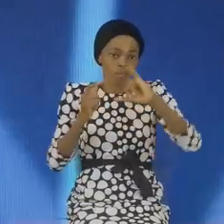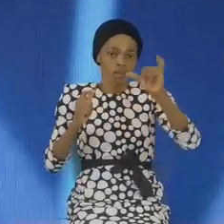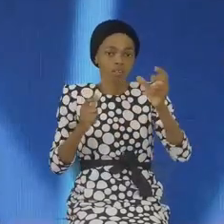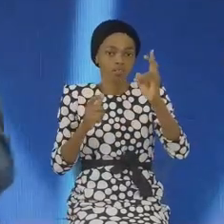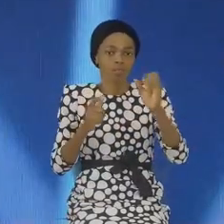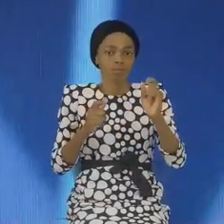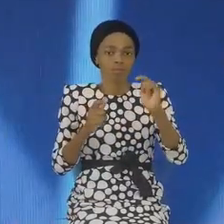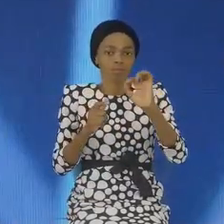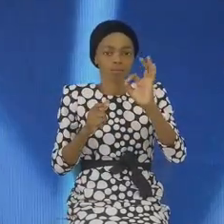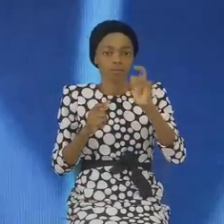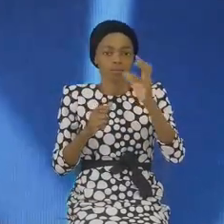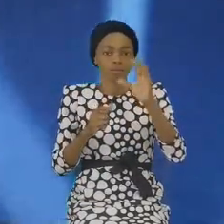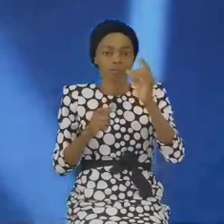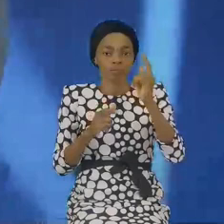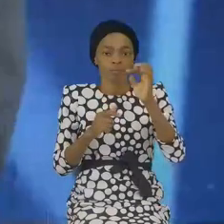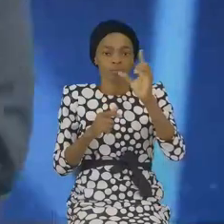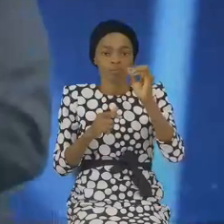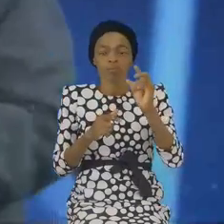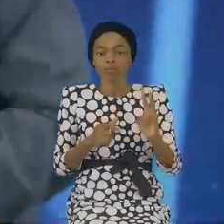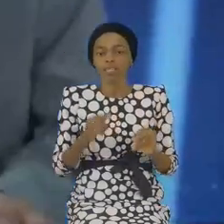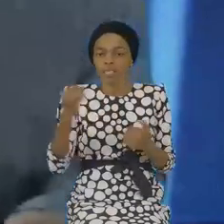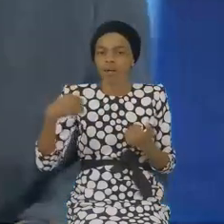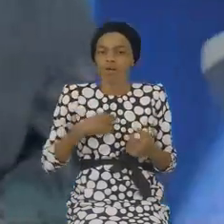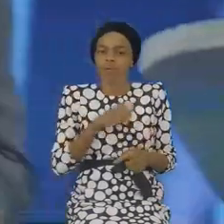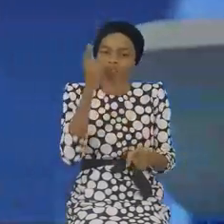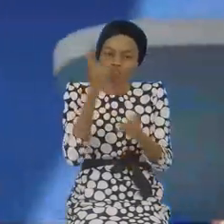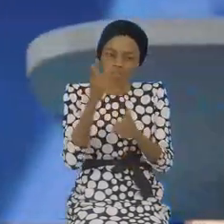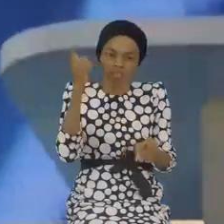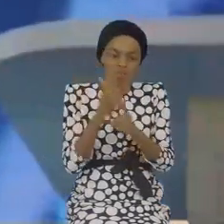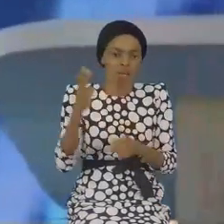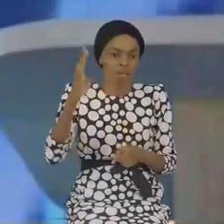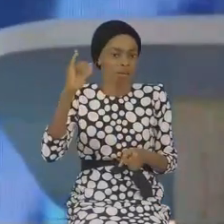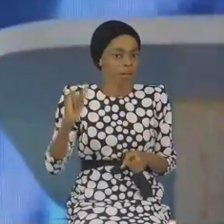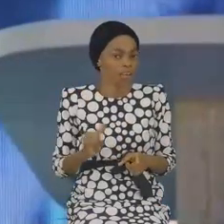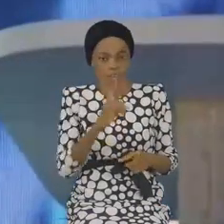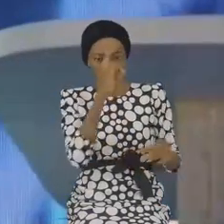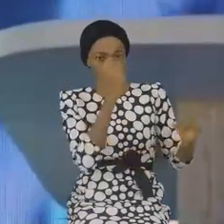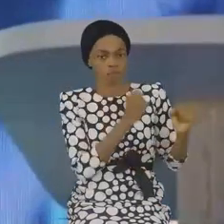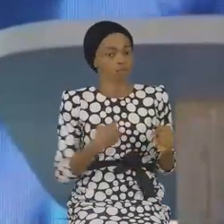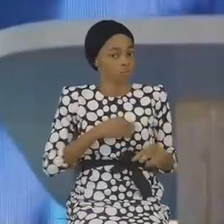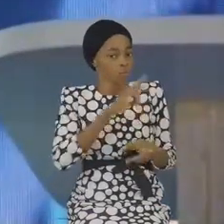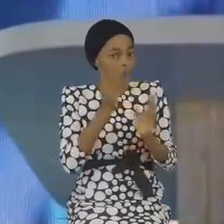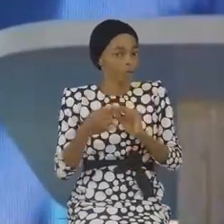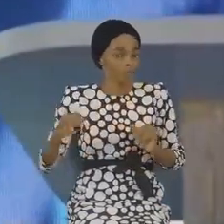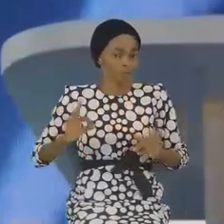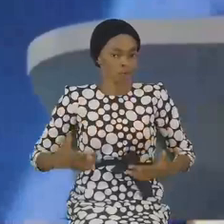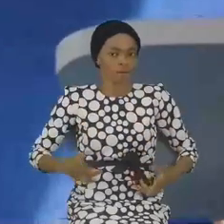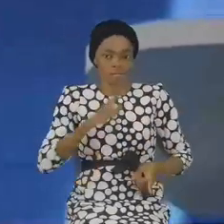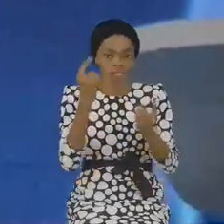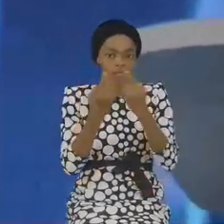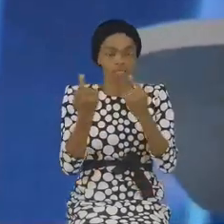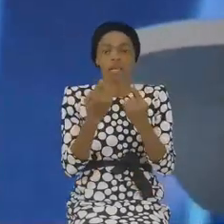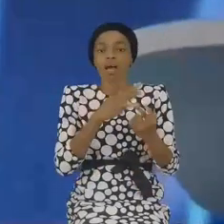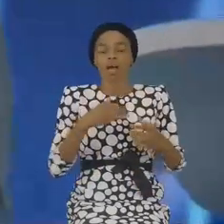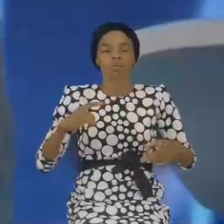la foi. Et nous nous repentons de nos péchés, nous croyons au Seigneur Jésus-Christ et nous sommes sauvés, nous sommes